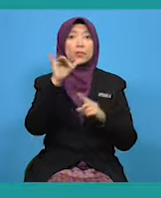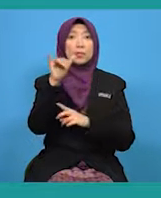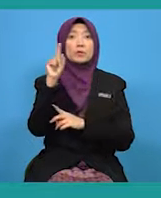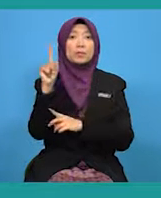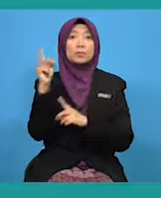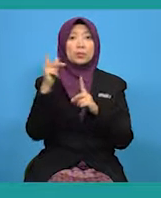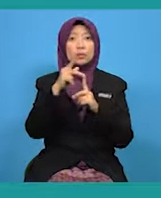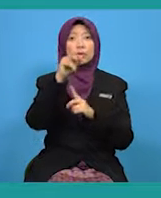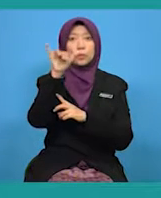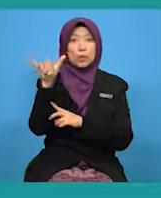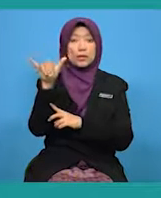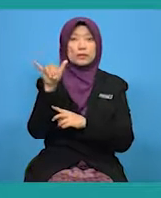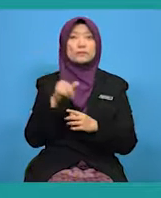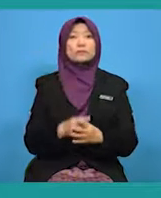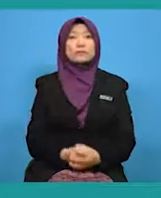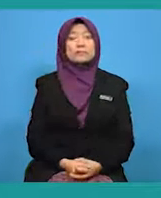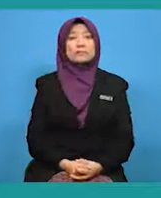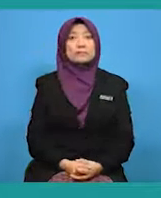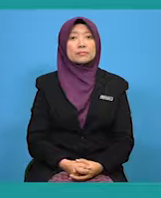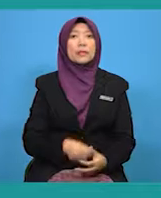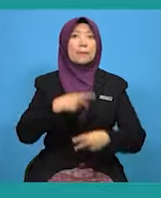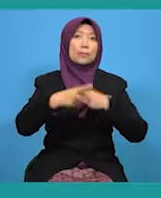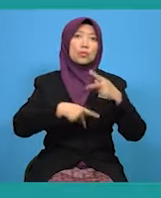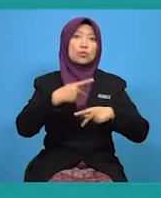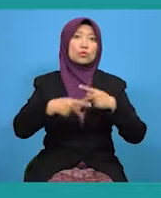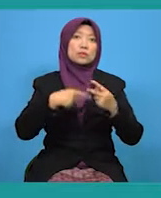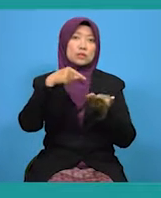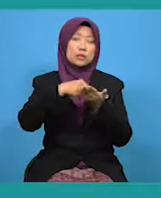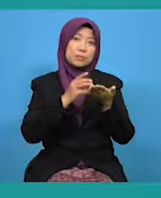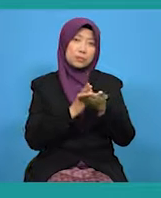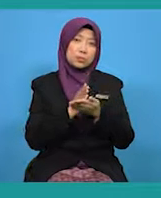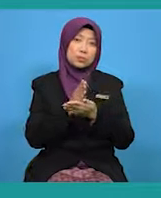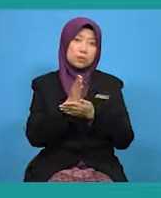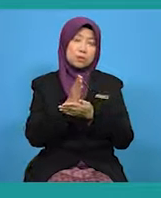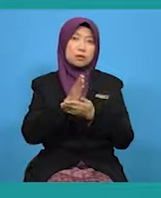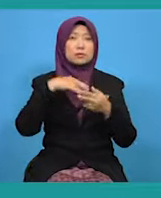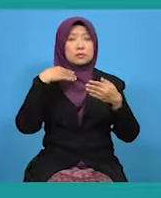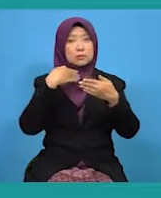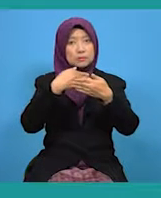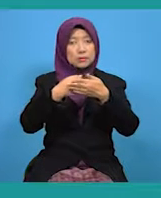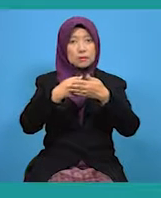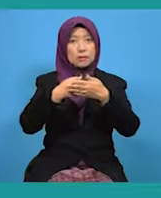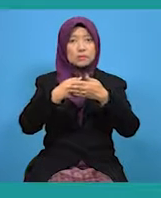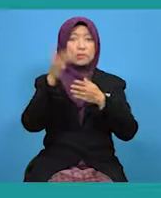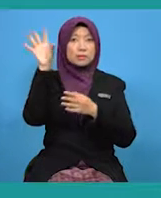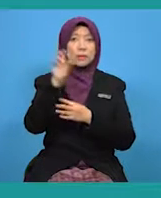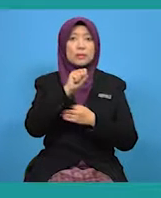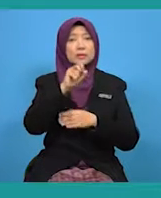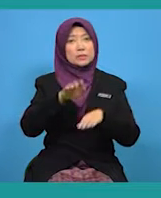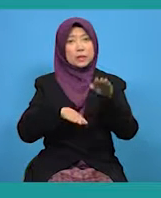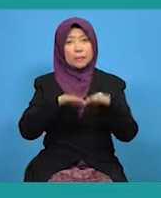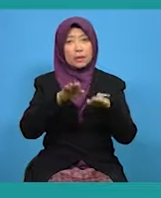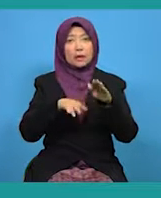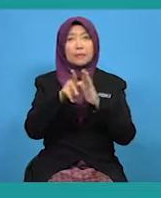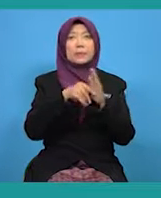satu kepay proses ini akan berterusan sehingga telah tercapai keseimbangan